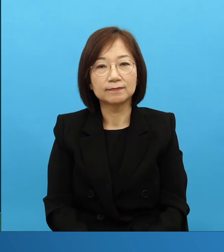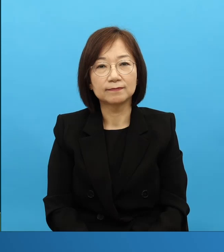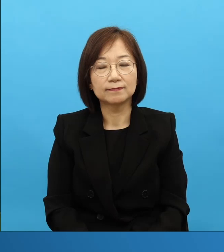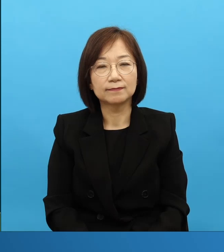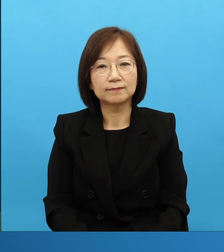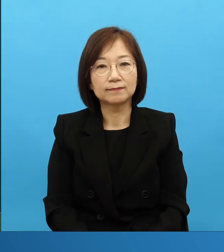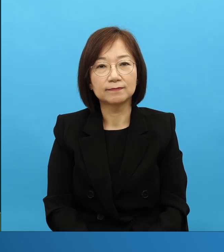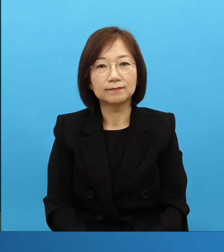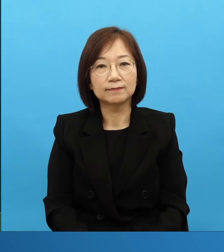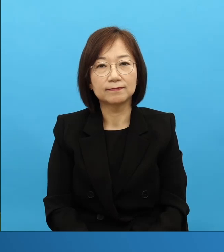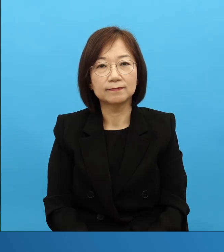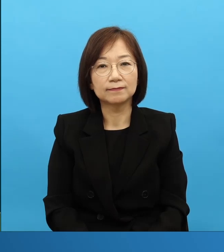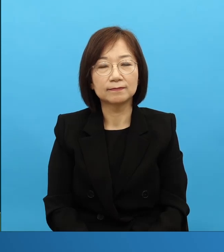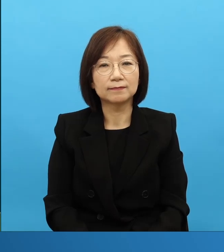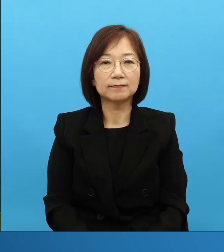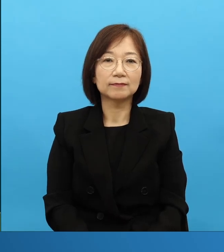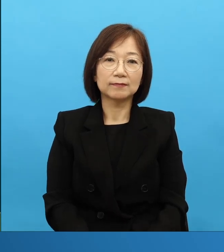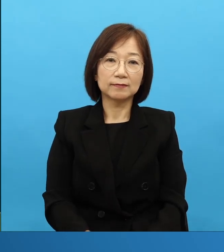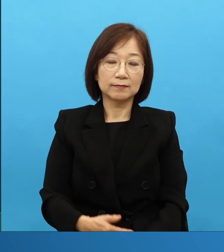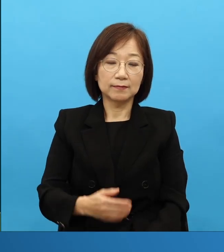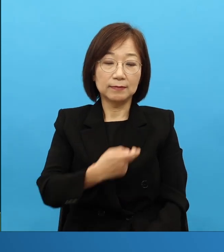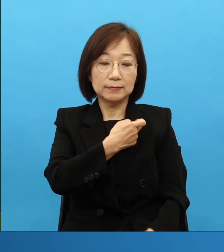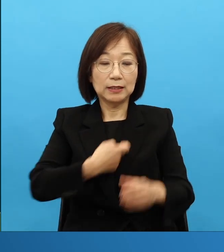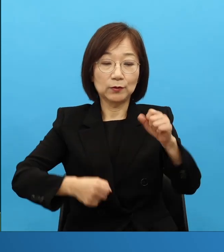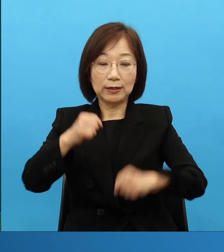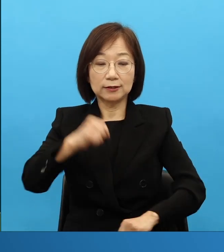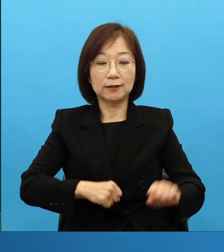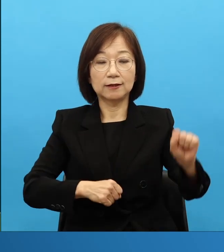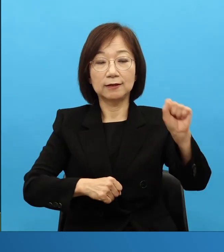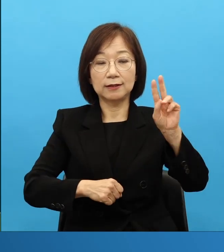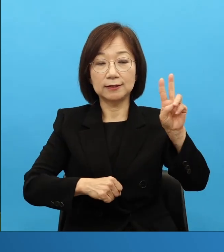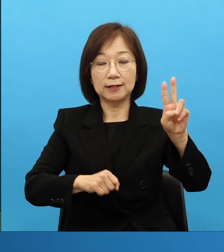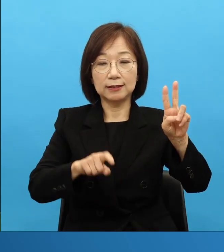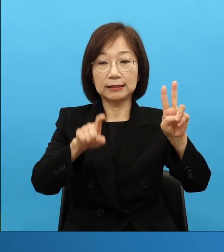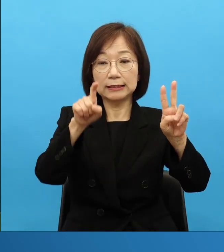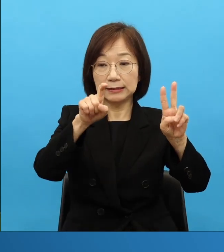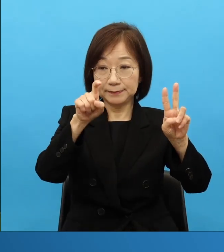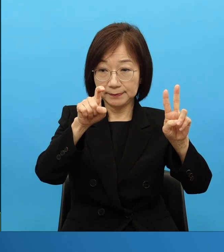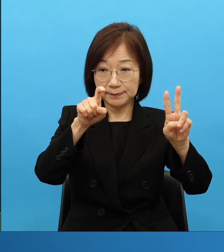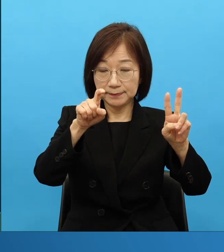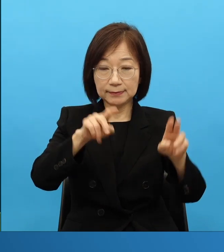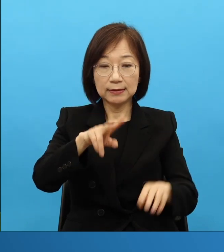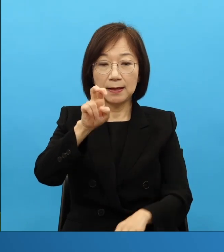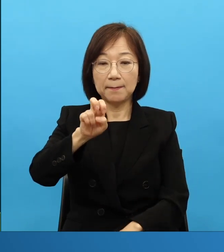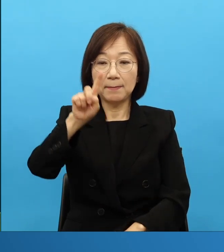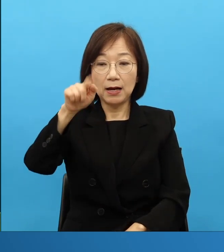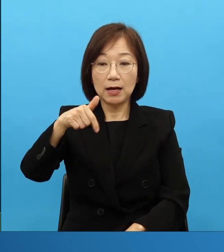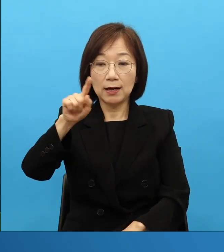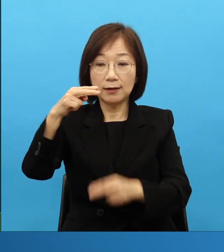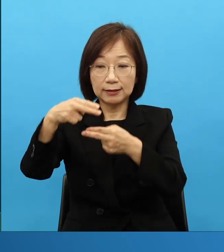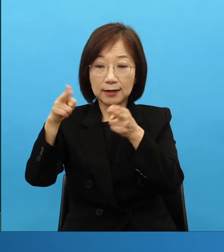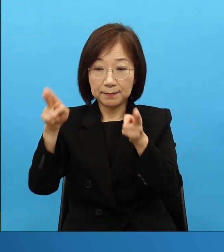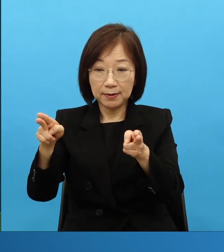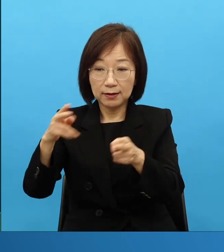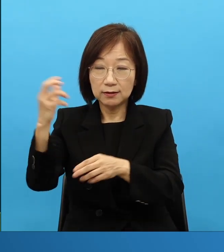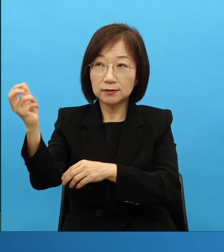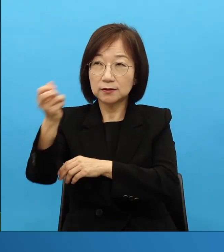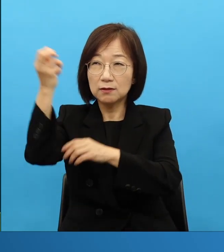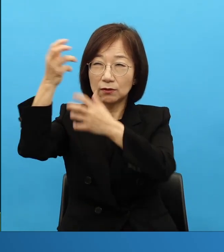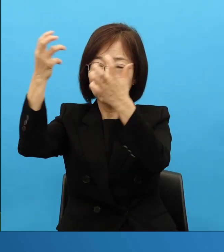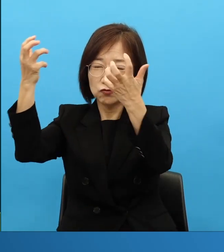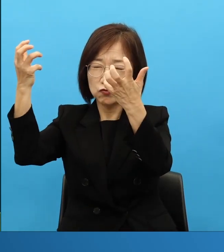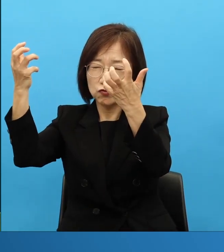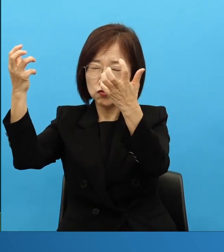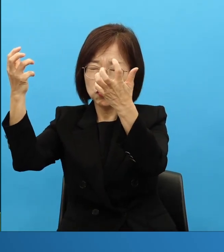a strange thing happened. 사도행전 2장 10절에 마가다락방에 성령이 임할 때 거기 바울 없었습니다. In Acts 2:10, when the Holy